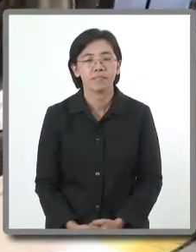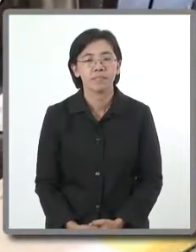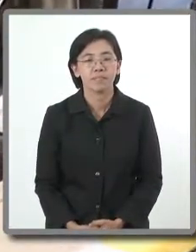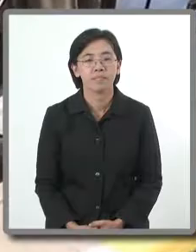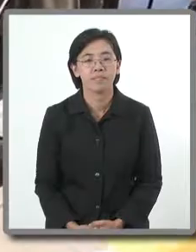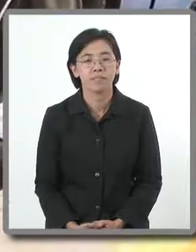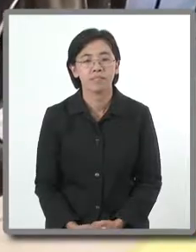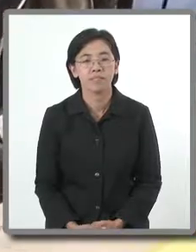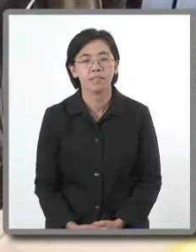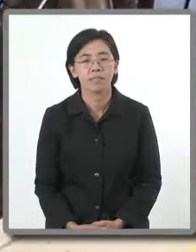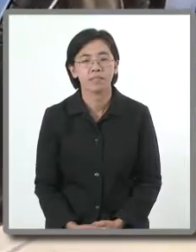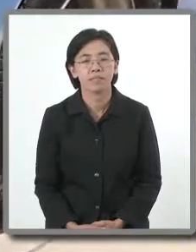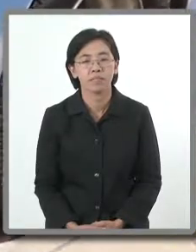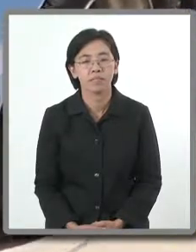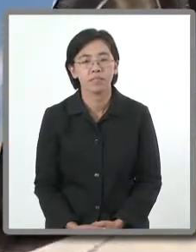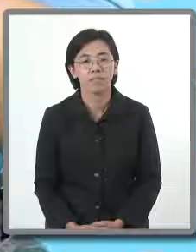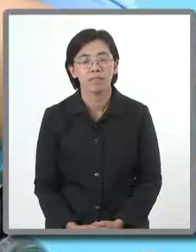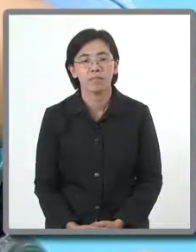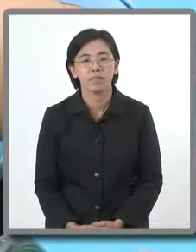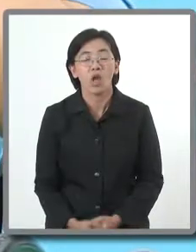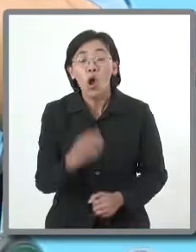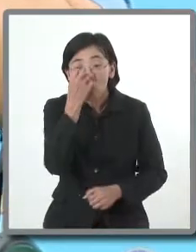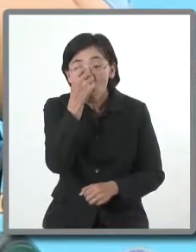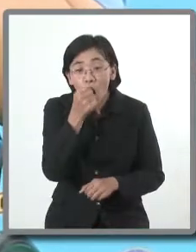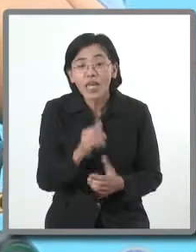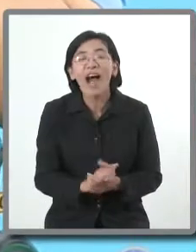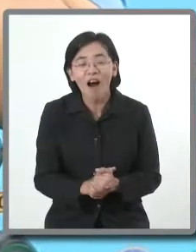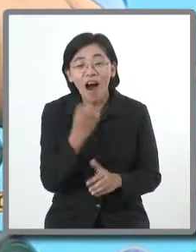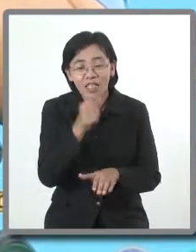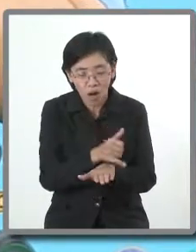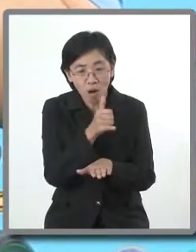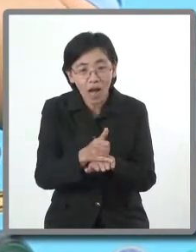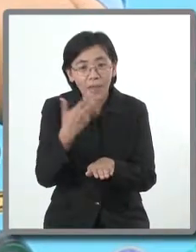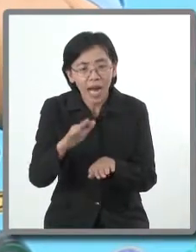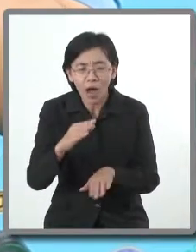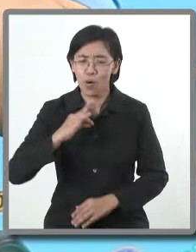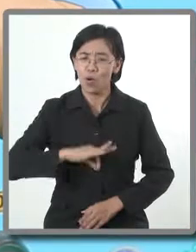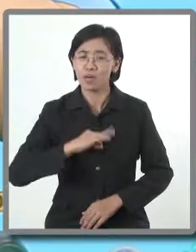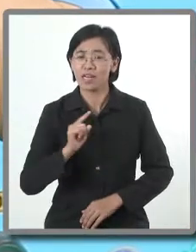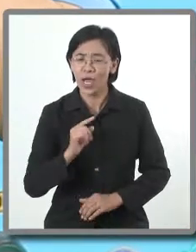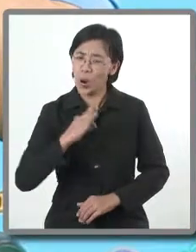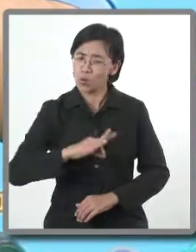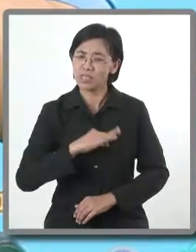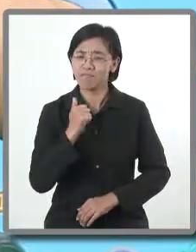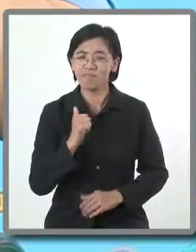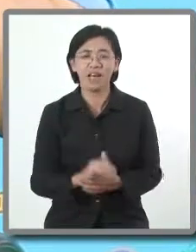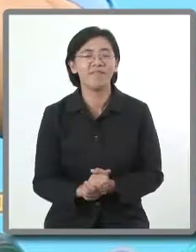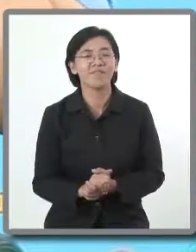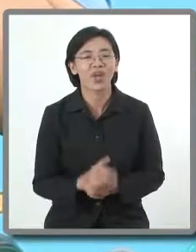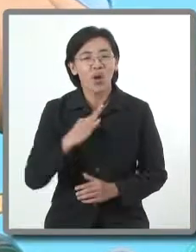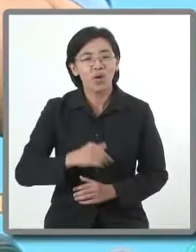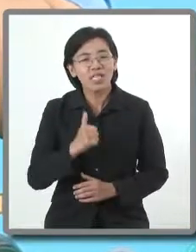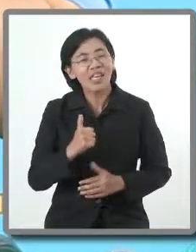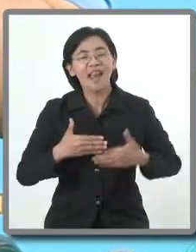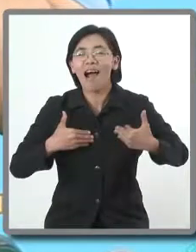ก็หลังจากที่ไปลองขึ้นรถชานต่ำมาแล้วนะครับก็รู้สึกดีนะครับใช้ได้สะดวก